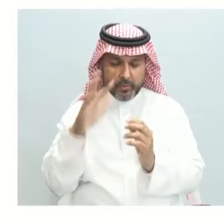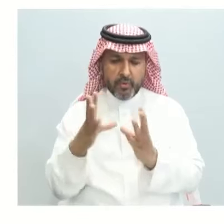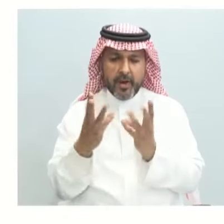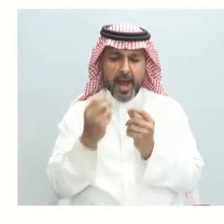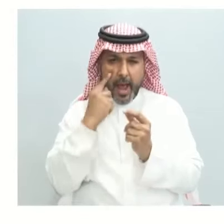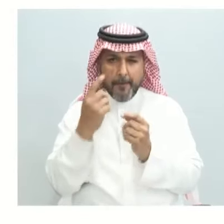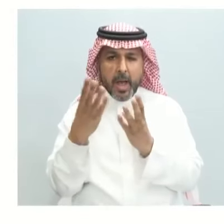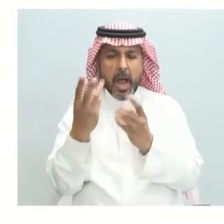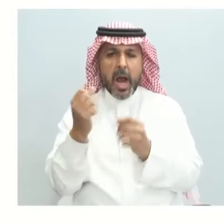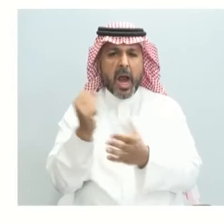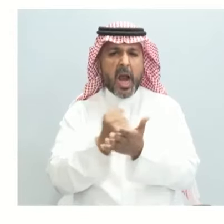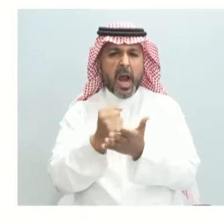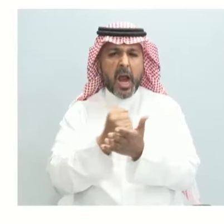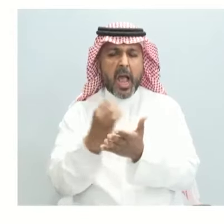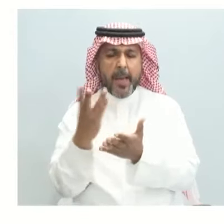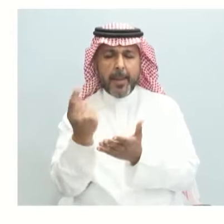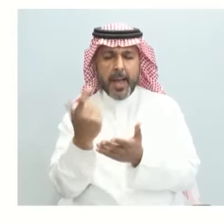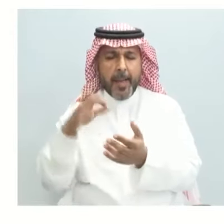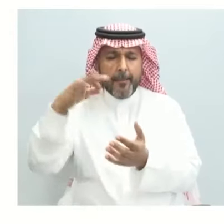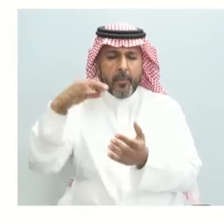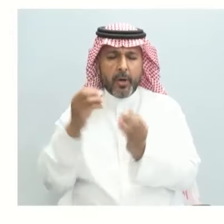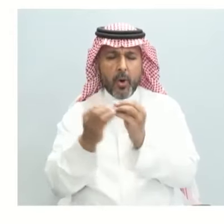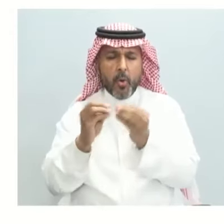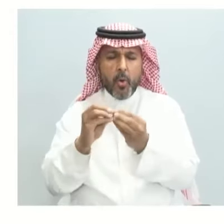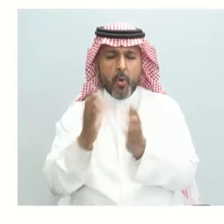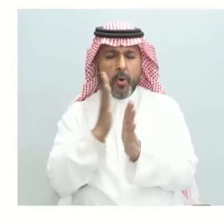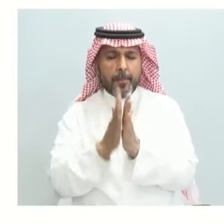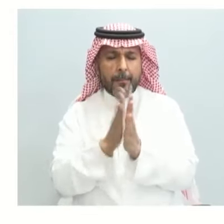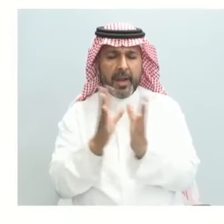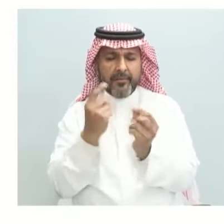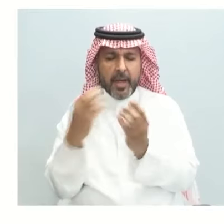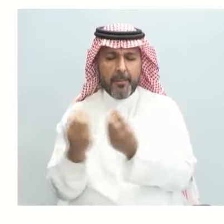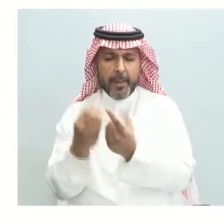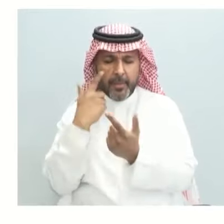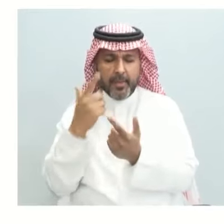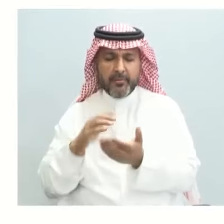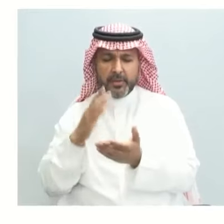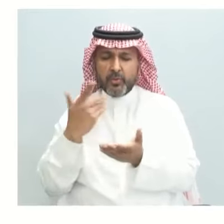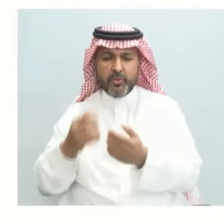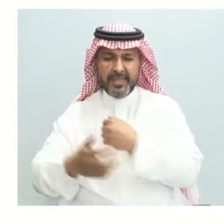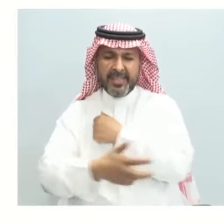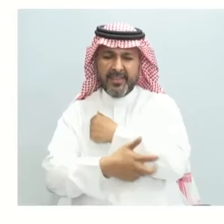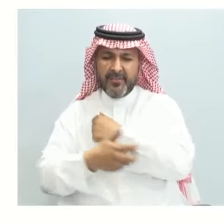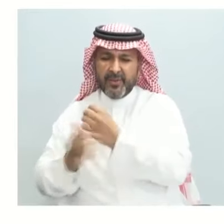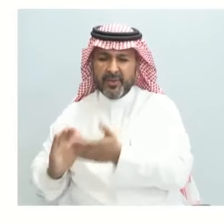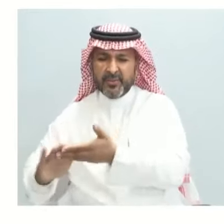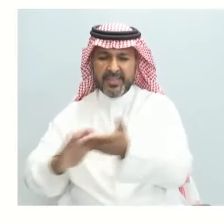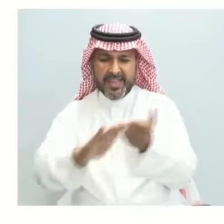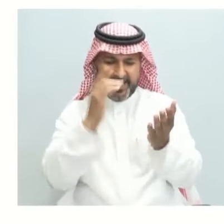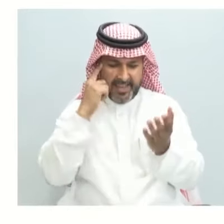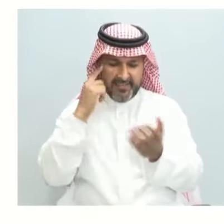الاقلام والاوراق الملونه والملفات في كل حزمه من حزمه التبرع التي يريد ان يتبرع بها